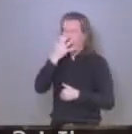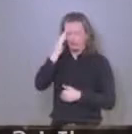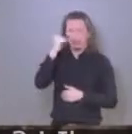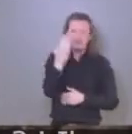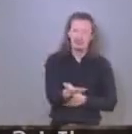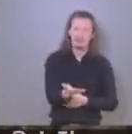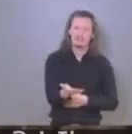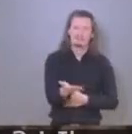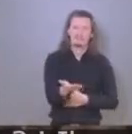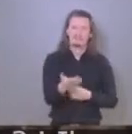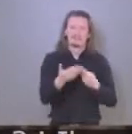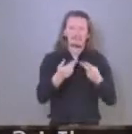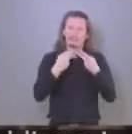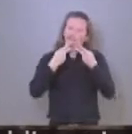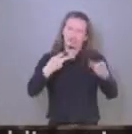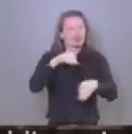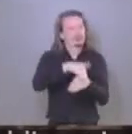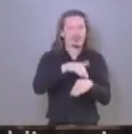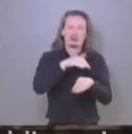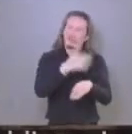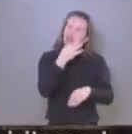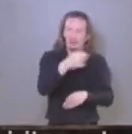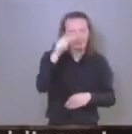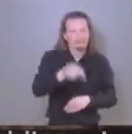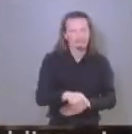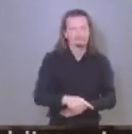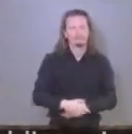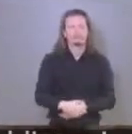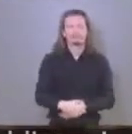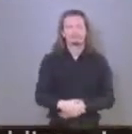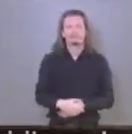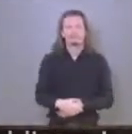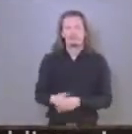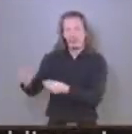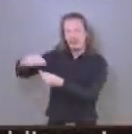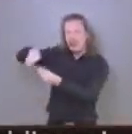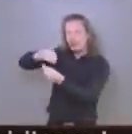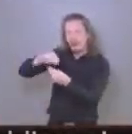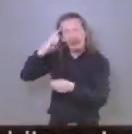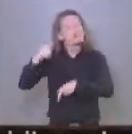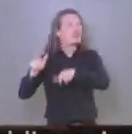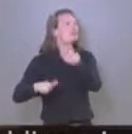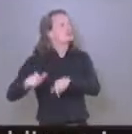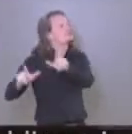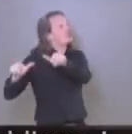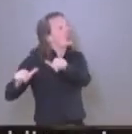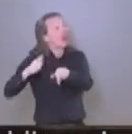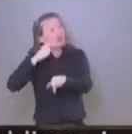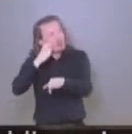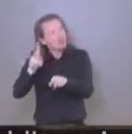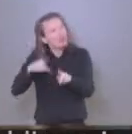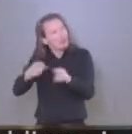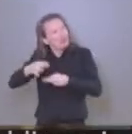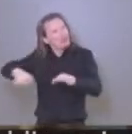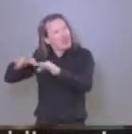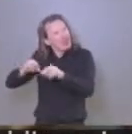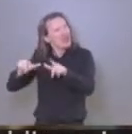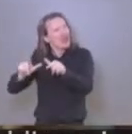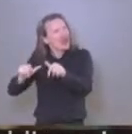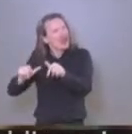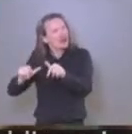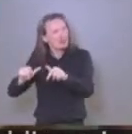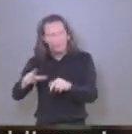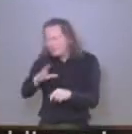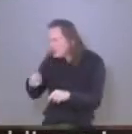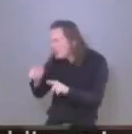pourquoi j'ai voulu ce soir en dire un mot. Il ajoute, si ces personnes existaient en Tchétchénie, car bien sûr